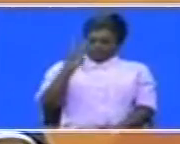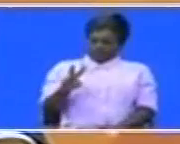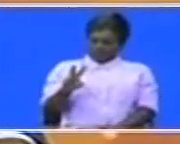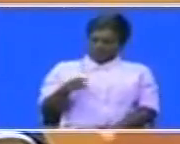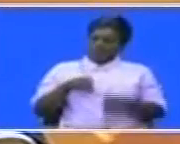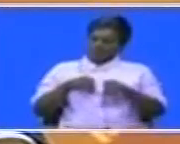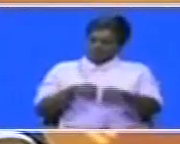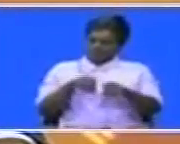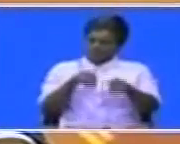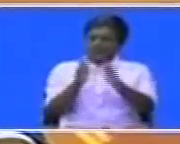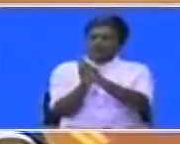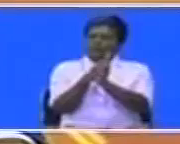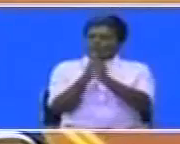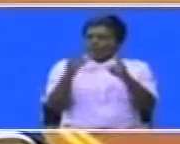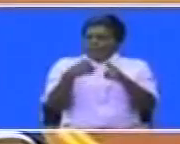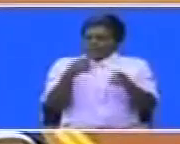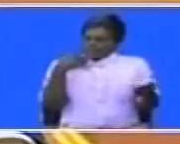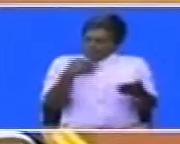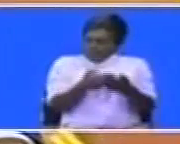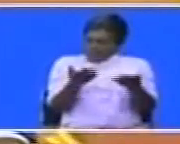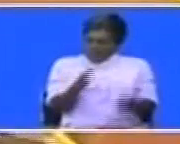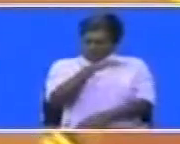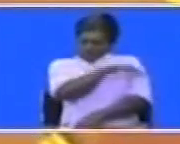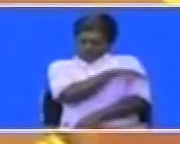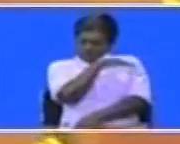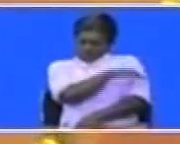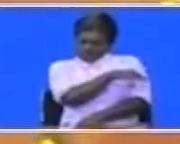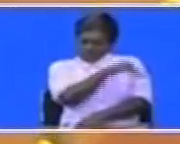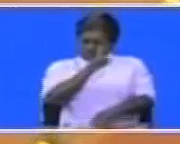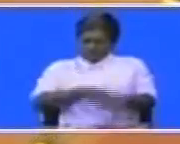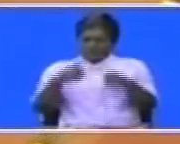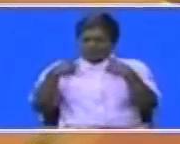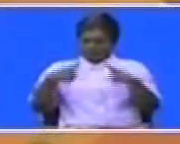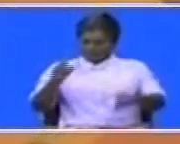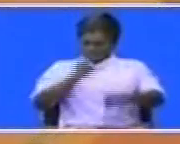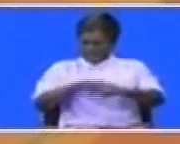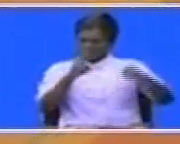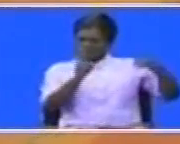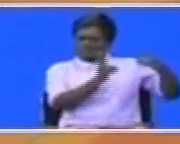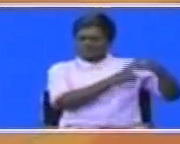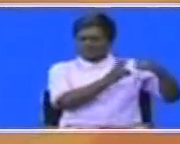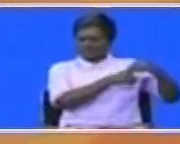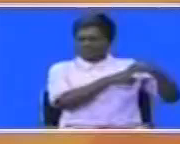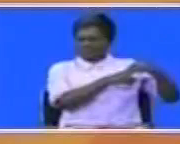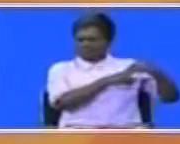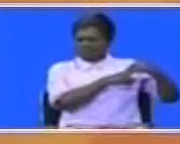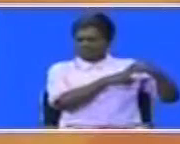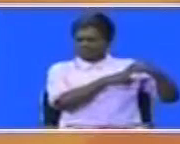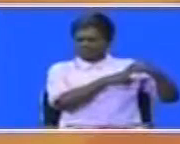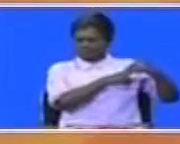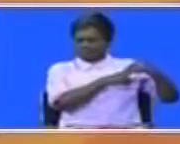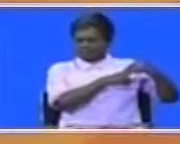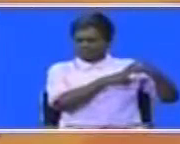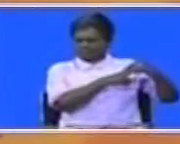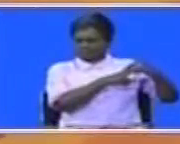tunaendelea kuzifuatilia taarifa hizo, lakini kufikia hivi jioni wakati tunakwenda hewani hivi sasa mwendo wa saa moja, ni kana kwamba ni bado